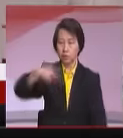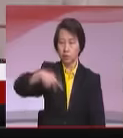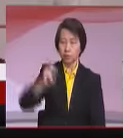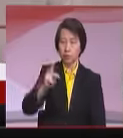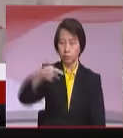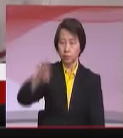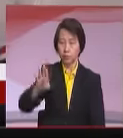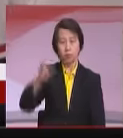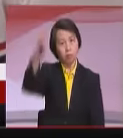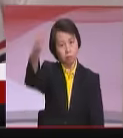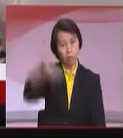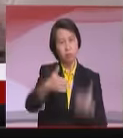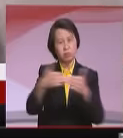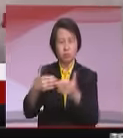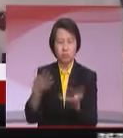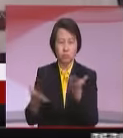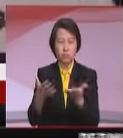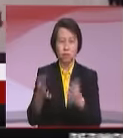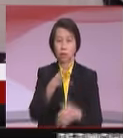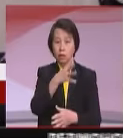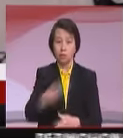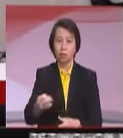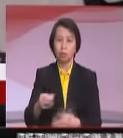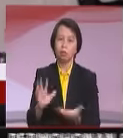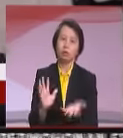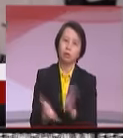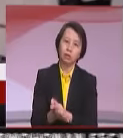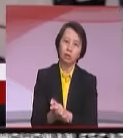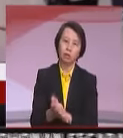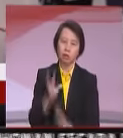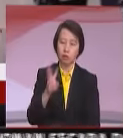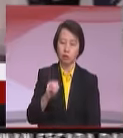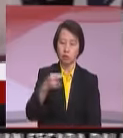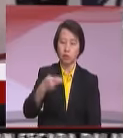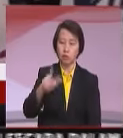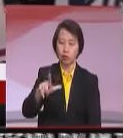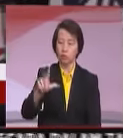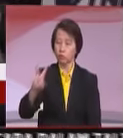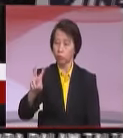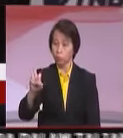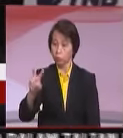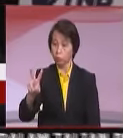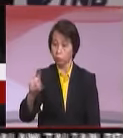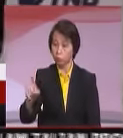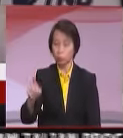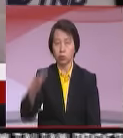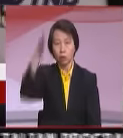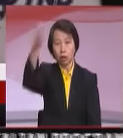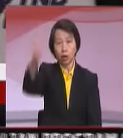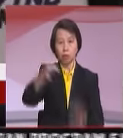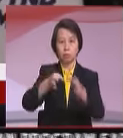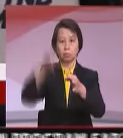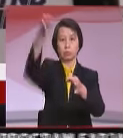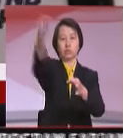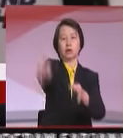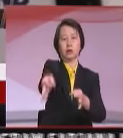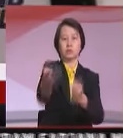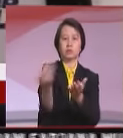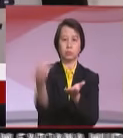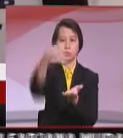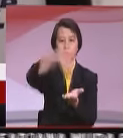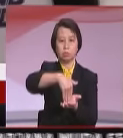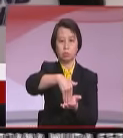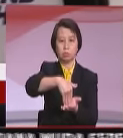PKPB akan disambung semula sekaligus menyebabkan MHL 2021 bakal ditangguhkan sekali